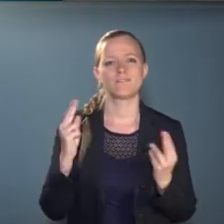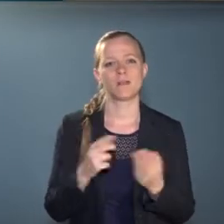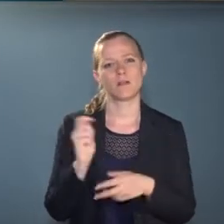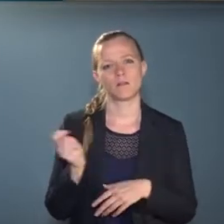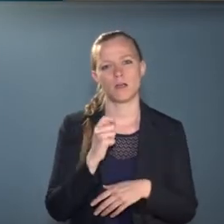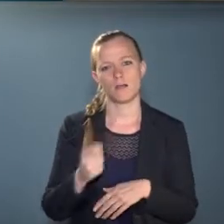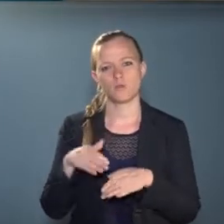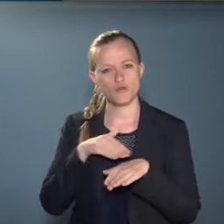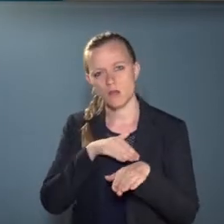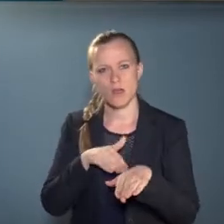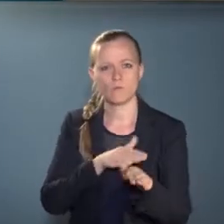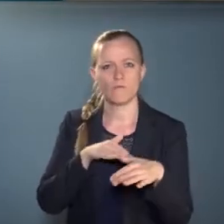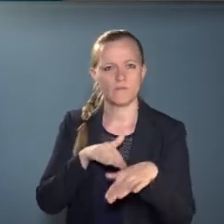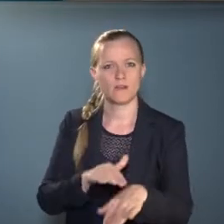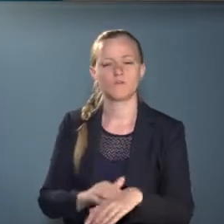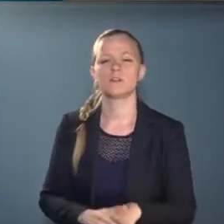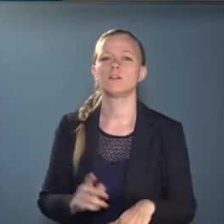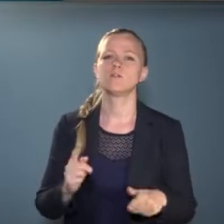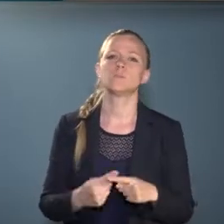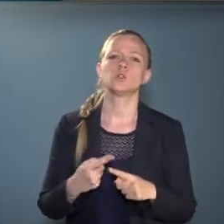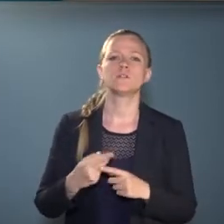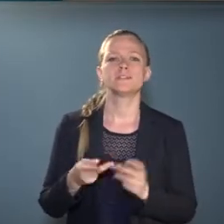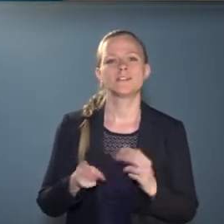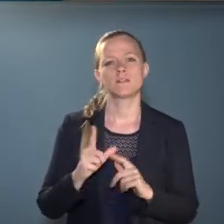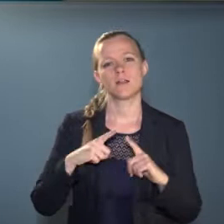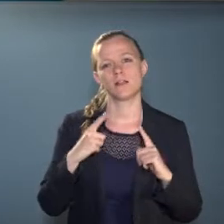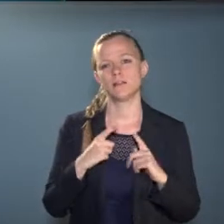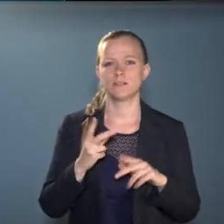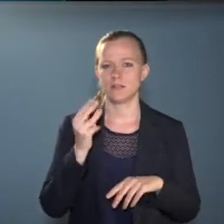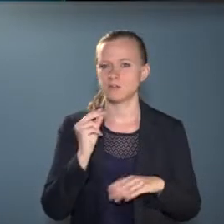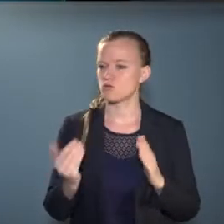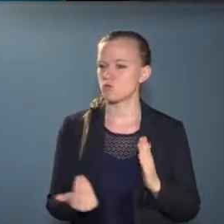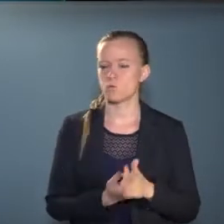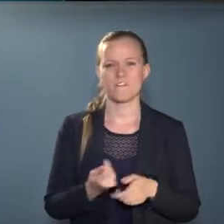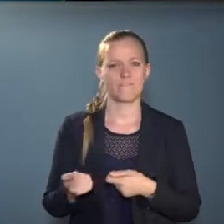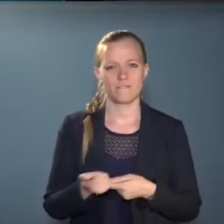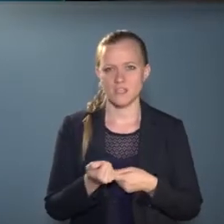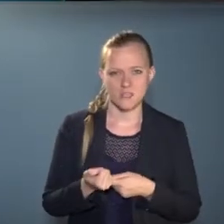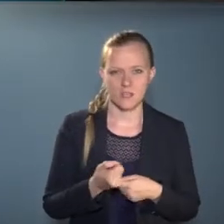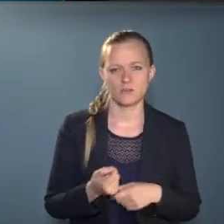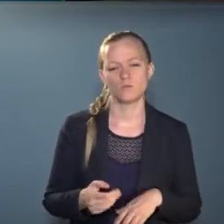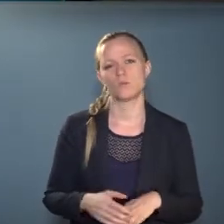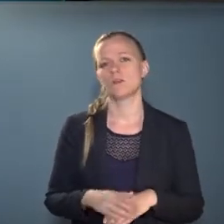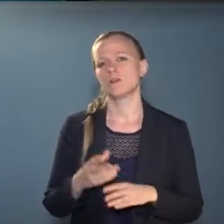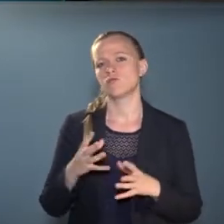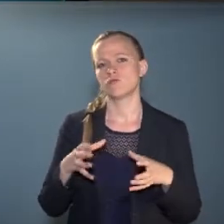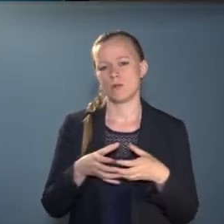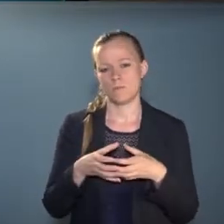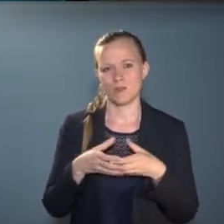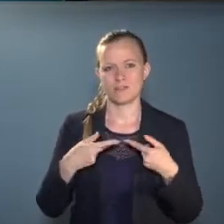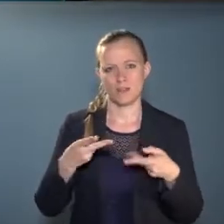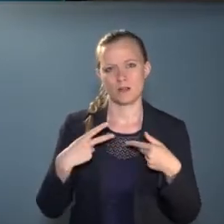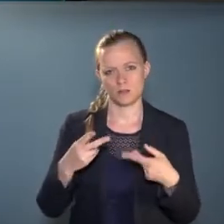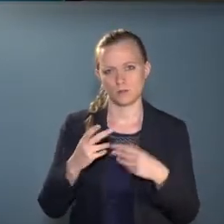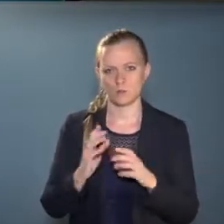a felvonulása, illetve a készenléti rendőrség vadonatúj vizágyúja és a csapatszadi járművei, illetve meg